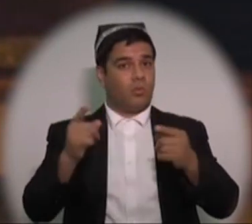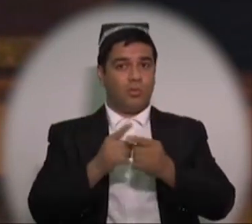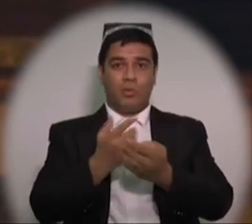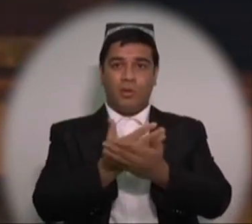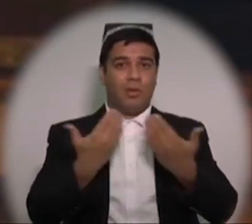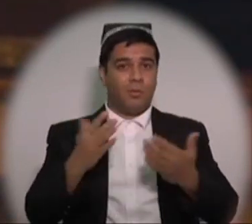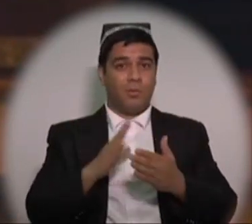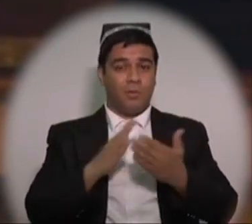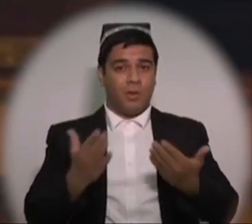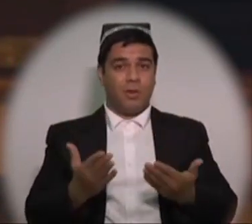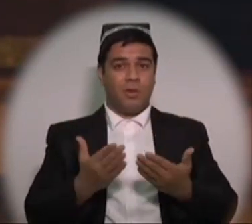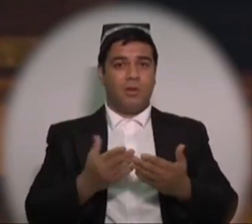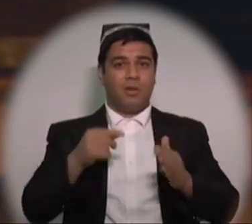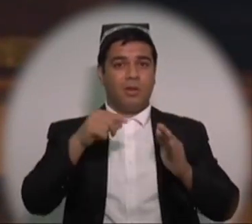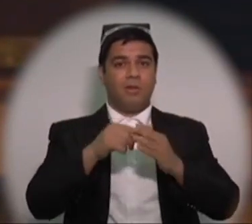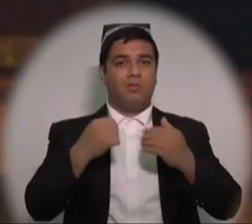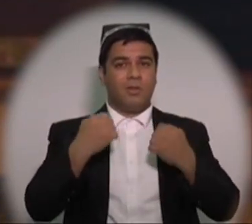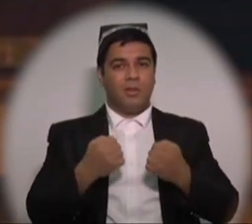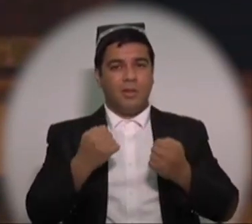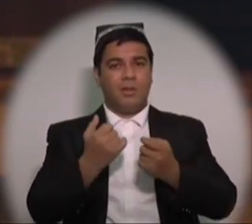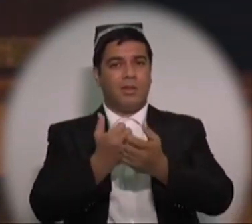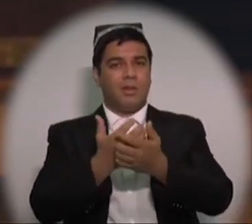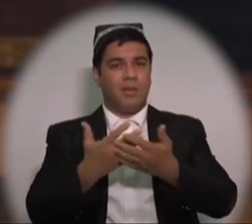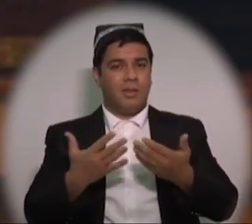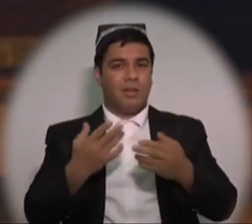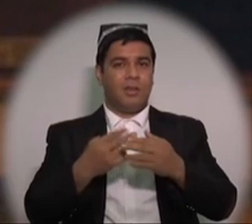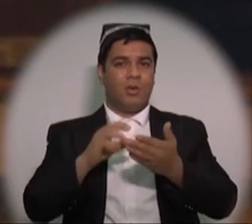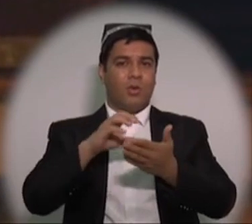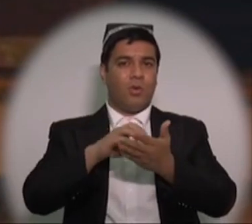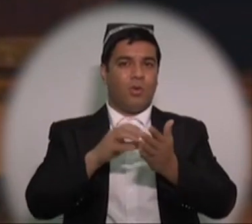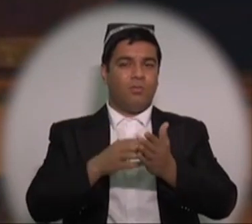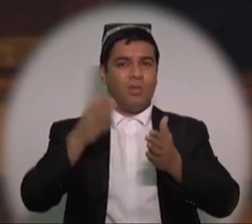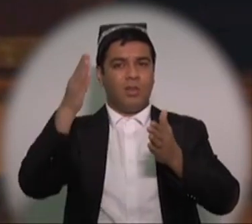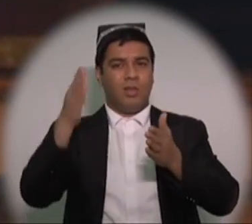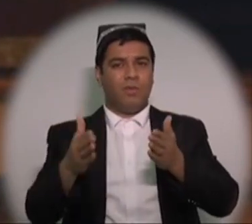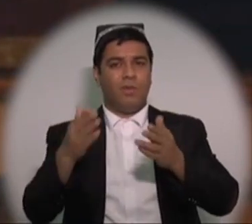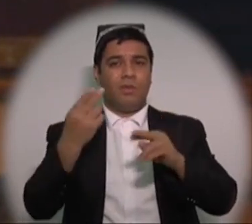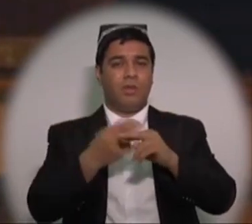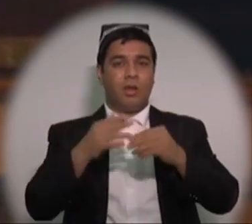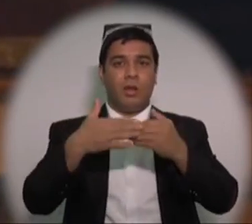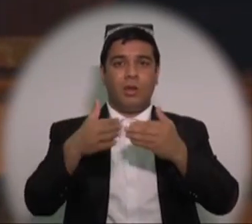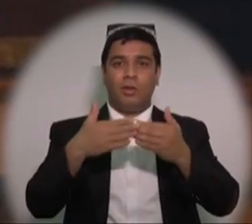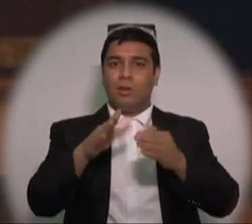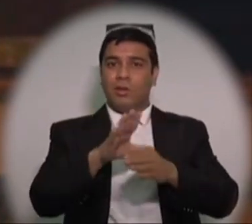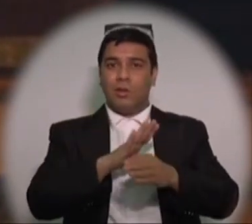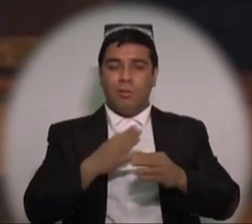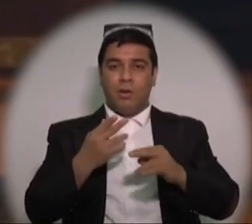bo'laveradi. Chaylamida, kapamida, bazı bir devor urilgan bo'lsa ham eshigi